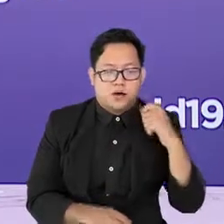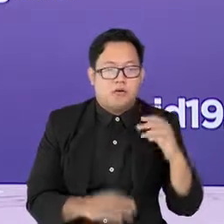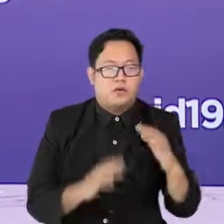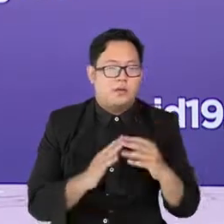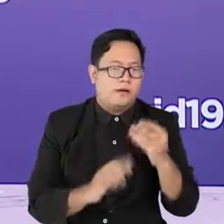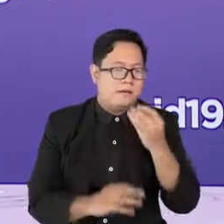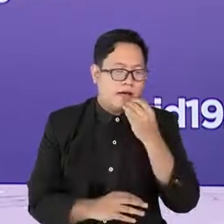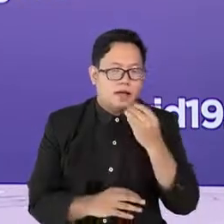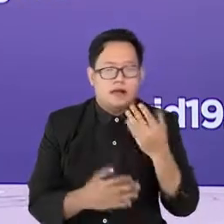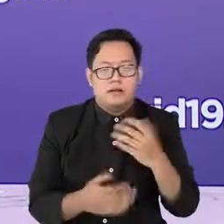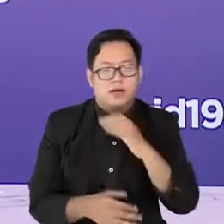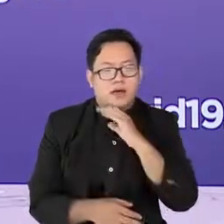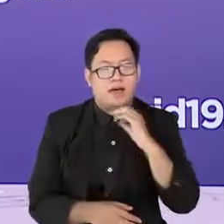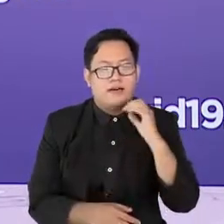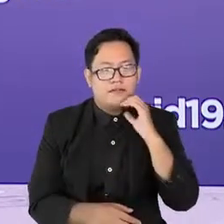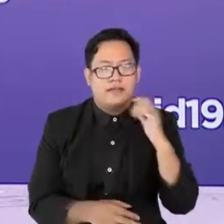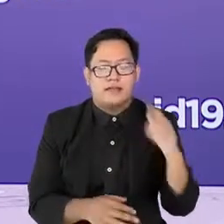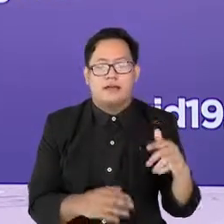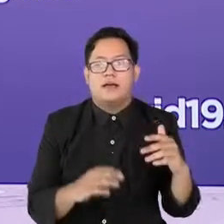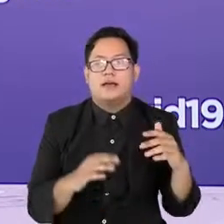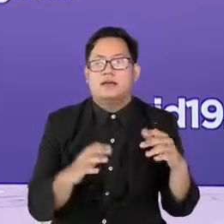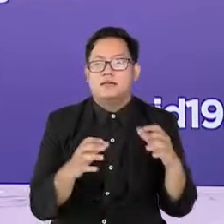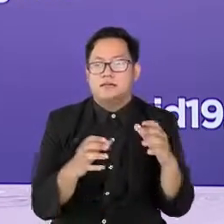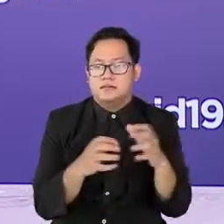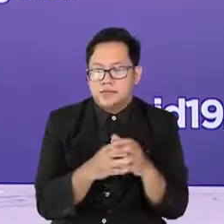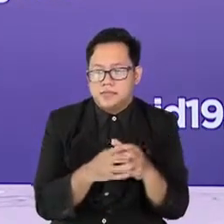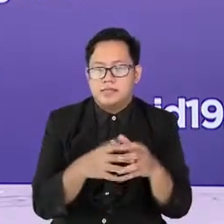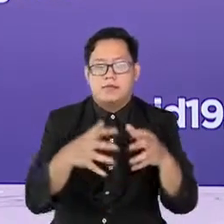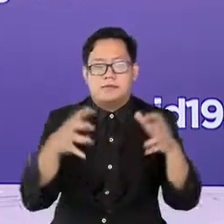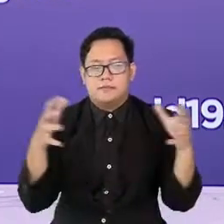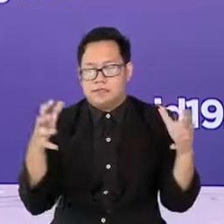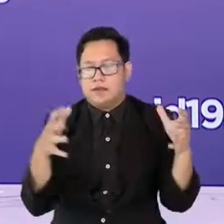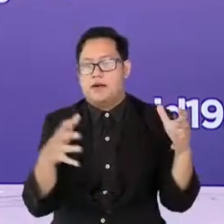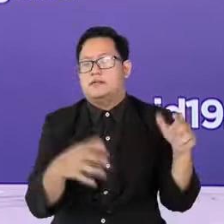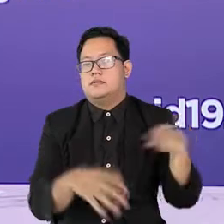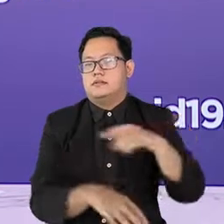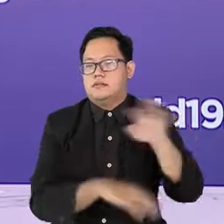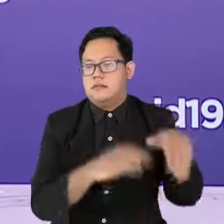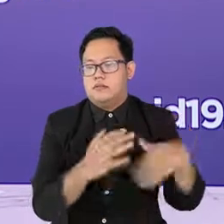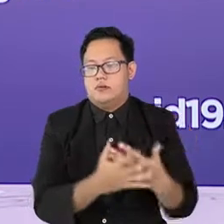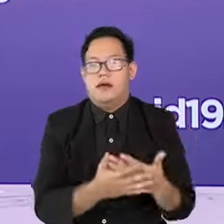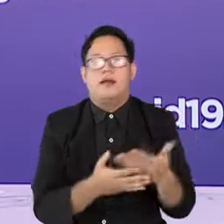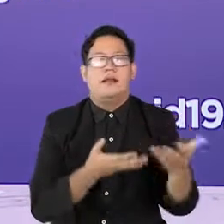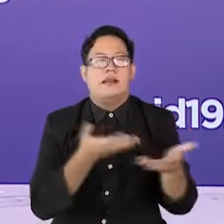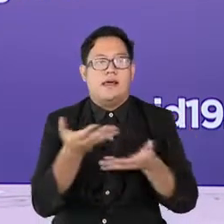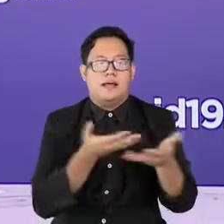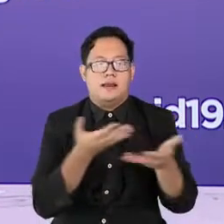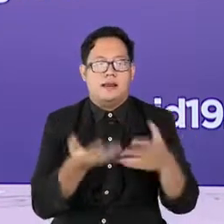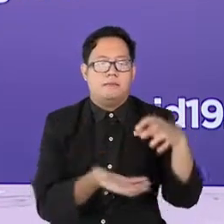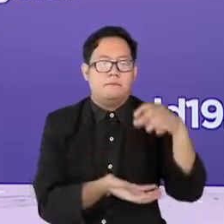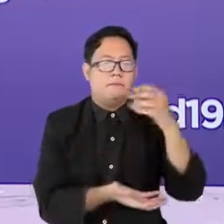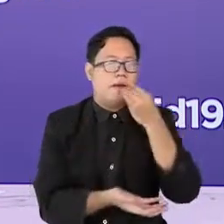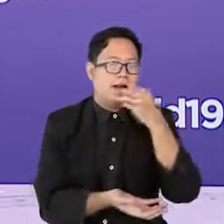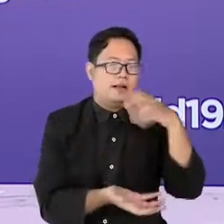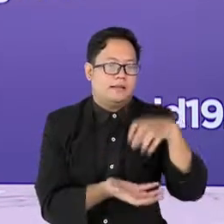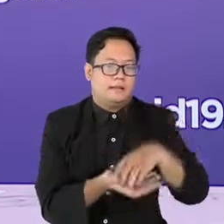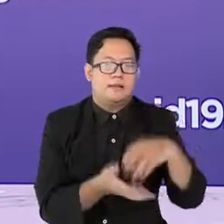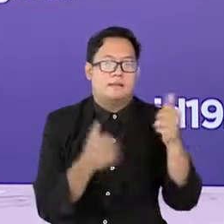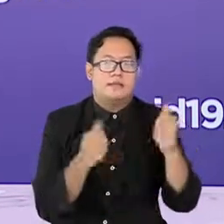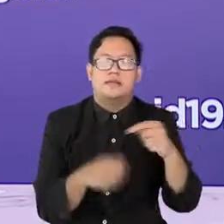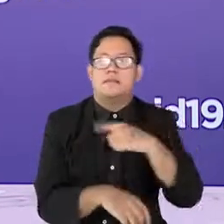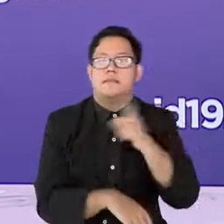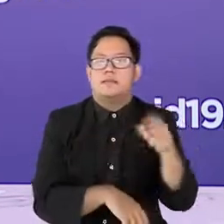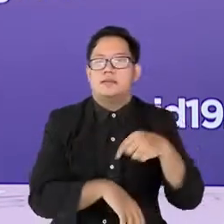dan kafe skala kecil sampai dengan besar dapat melakukan layanan Denin sampai dengan